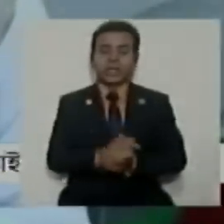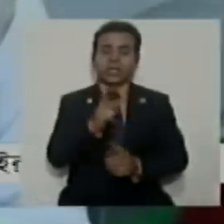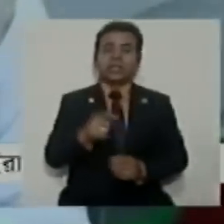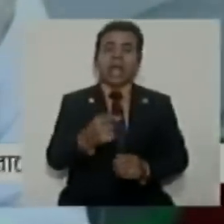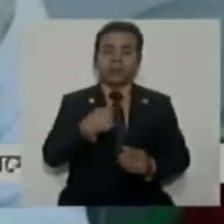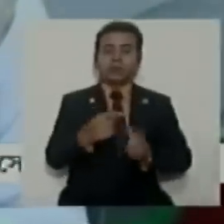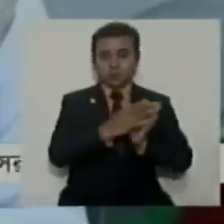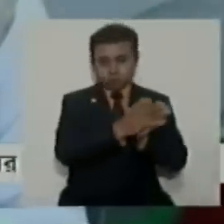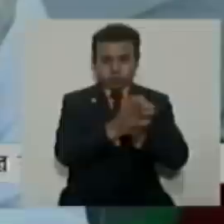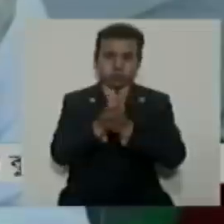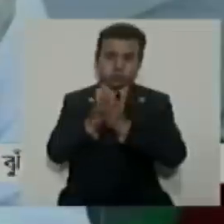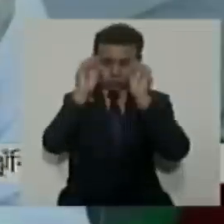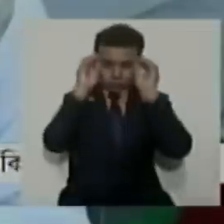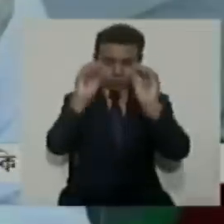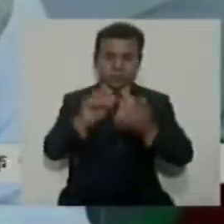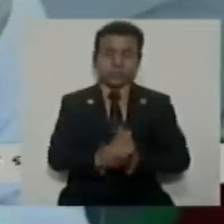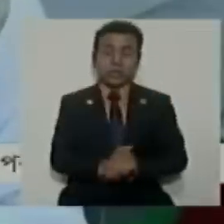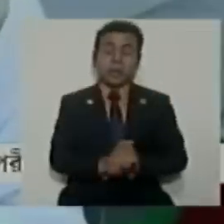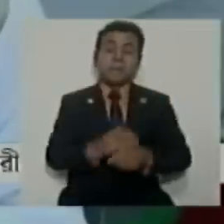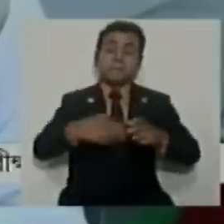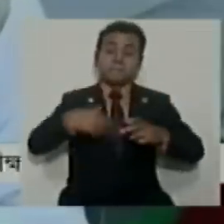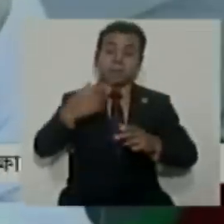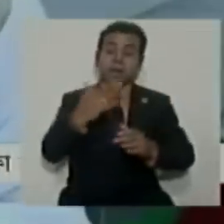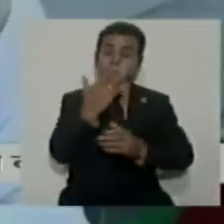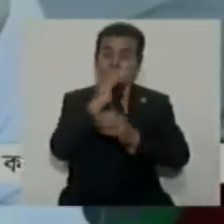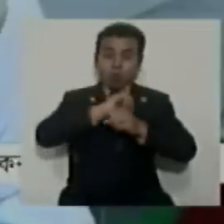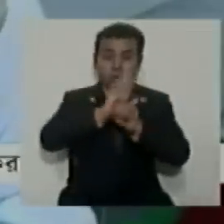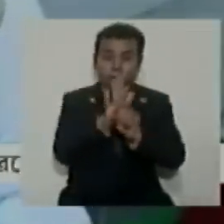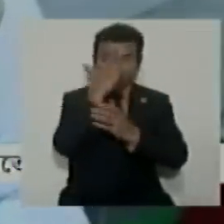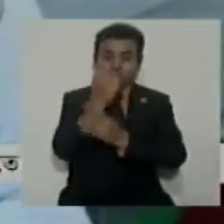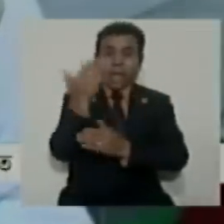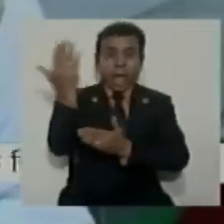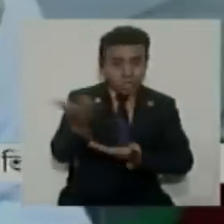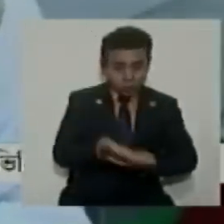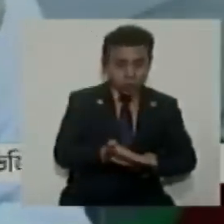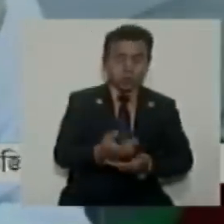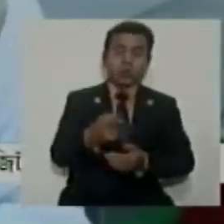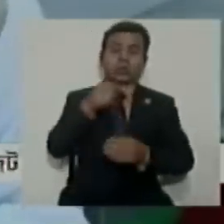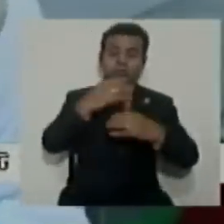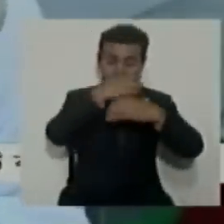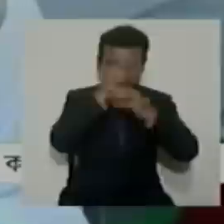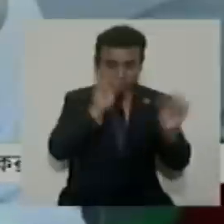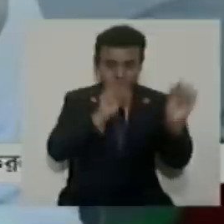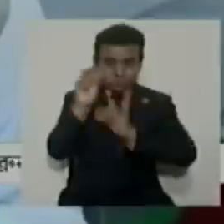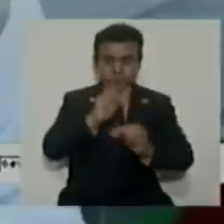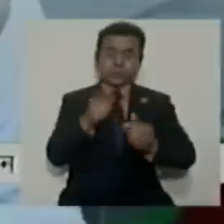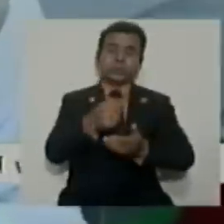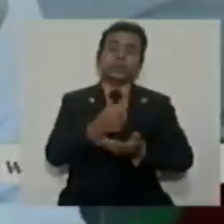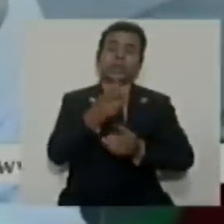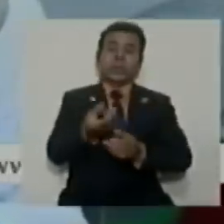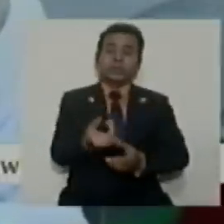এবং করোনা ভাইরাসকে নিয়ন্ত্রণ করার সুযোগ দিন। করোনা ভাইরাস নিয়ন্ত্রণ